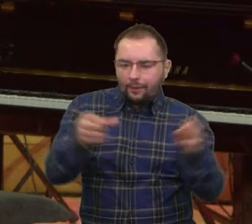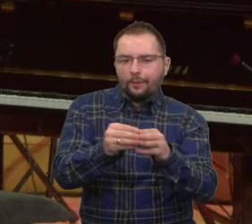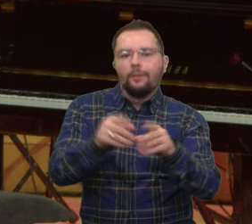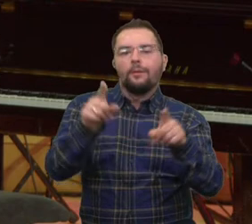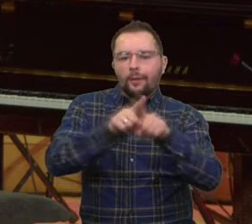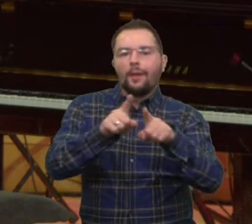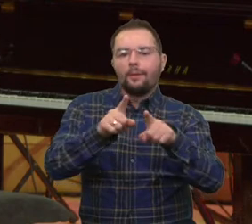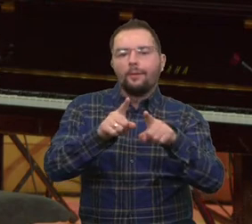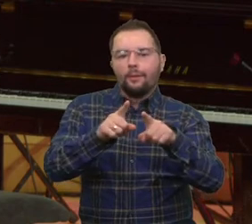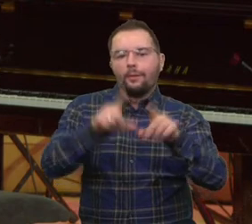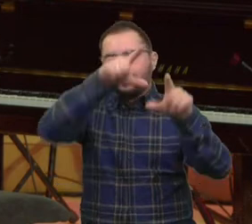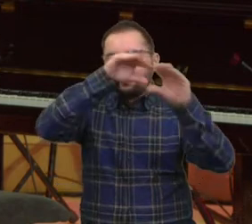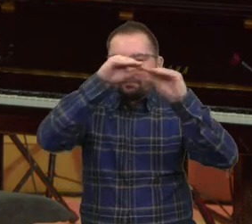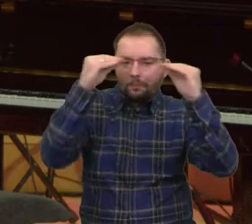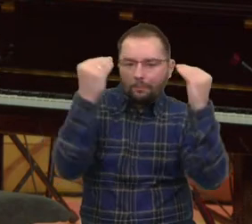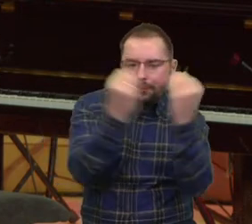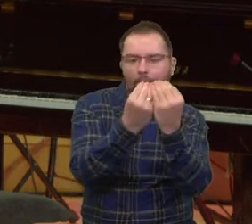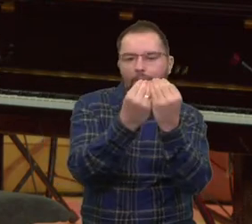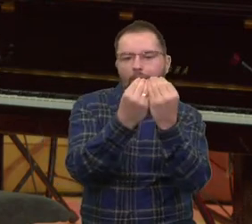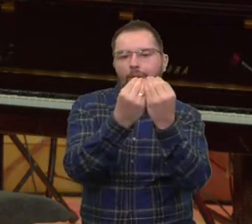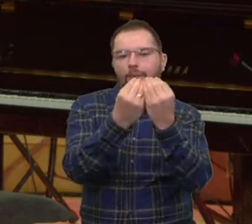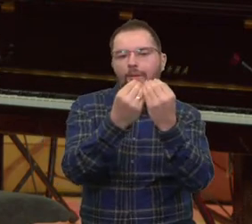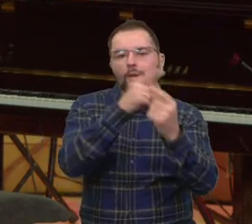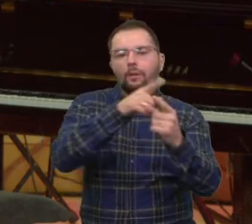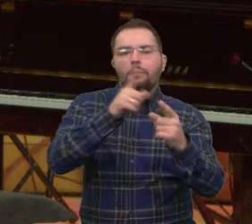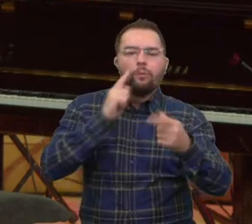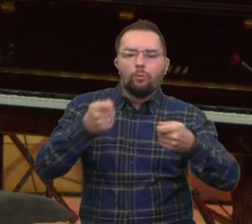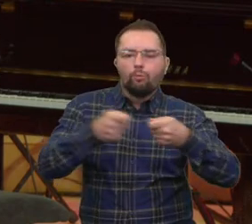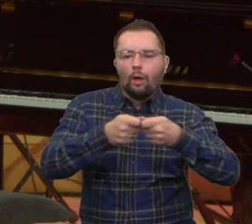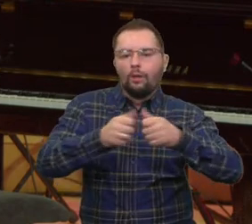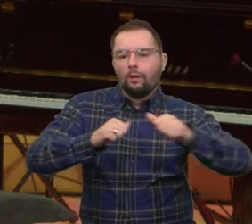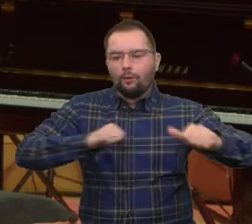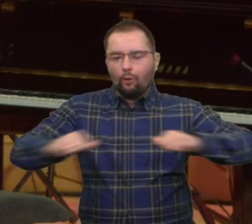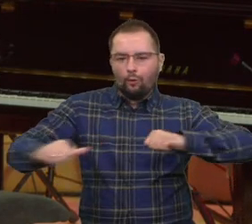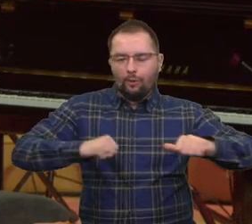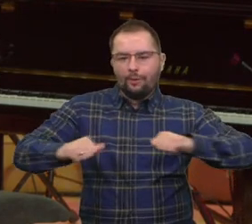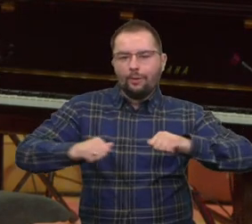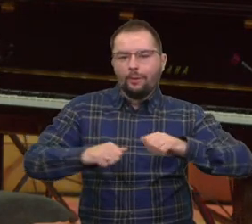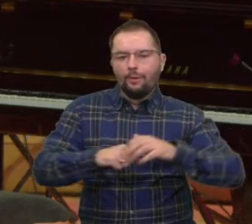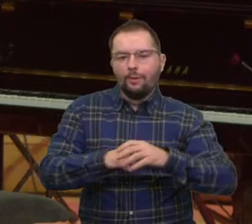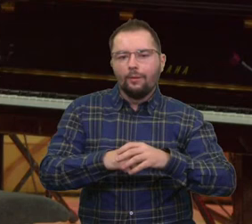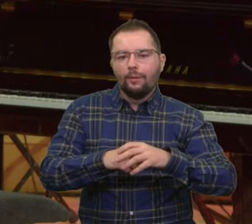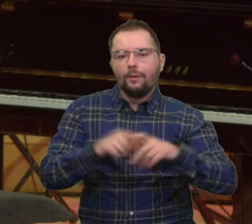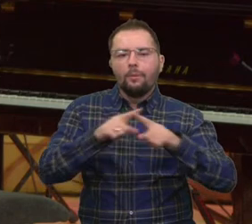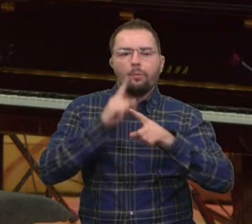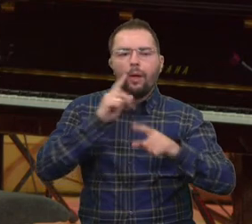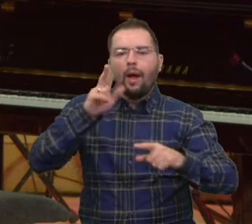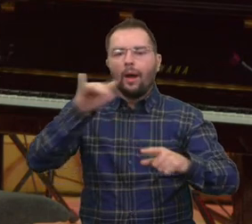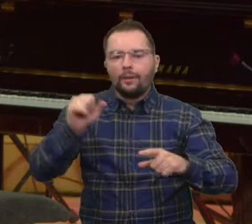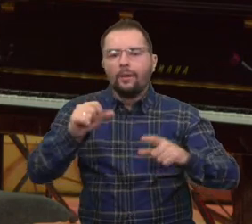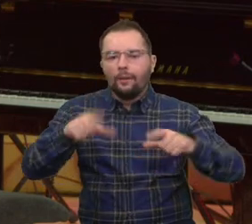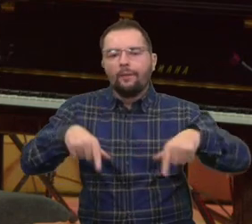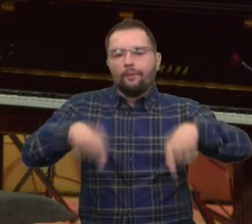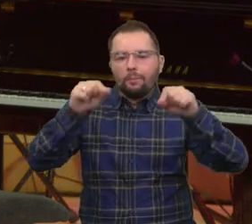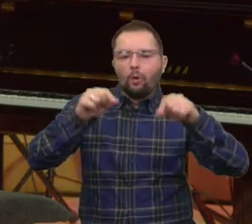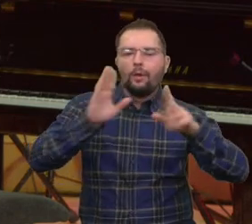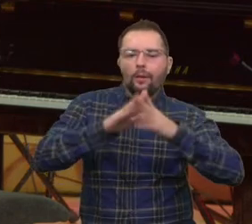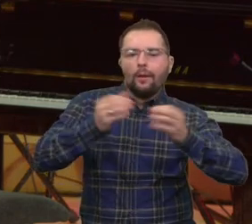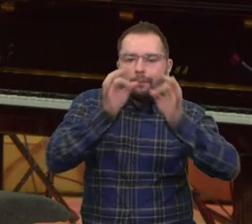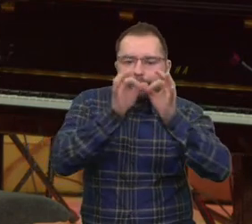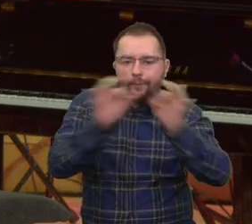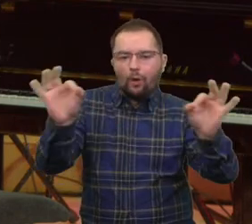również w parlamencie, ówczesnym parlamencie, koalicji rządzącej, Akcji Wyborczej Solidarność i Unii Wolności,